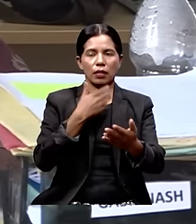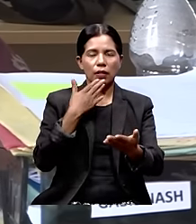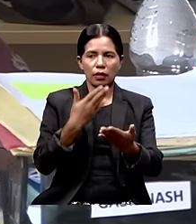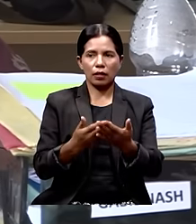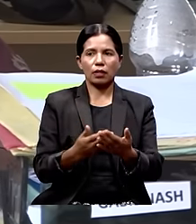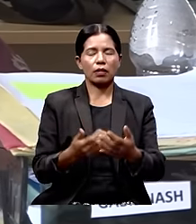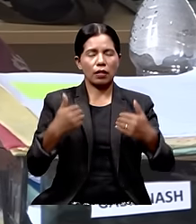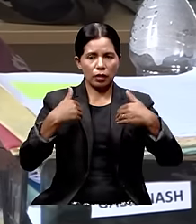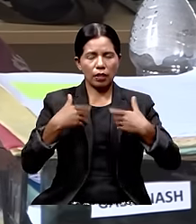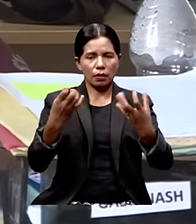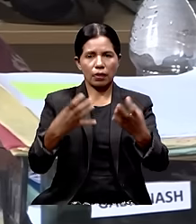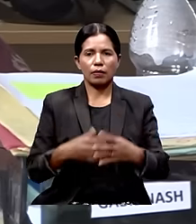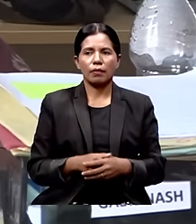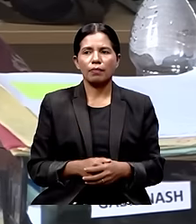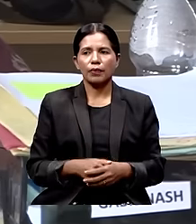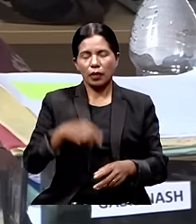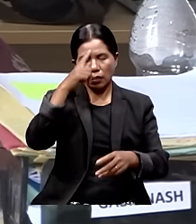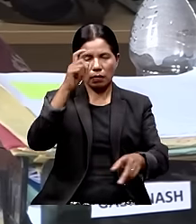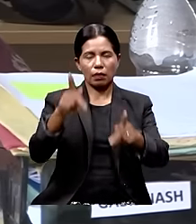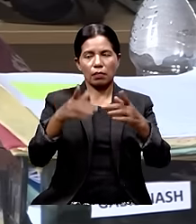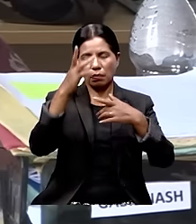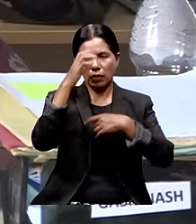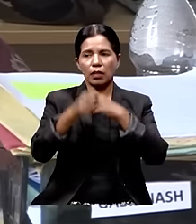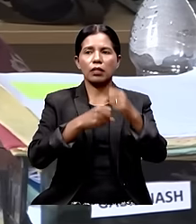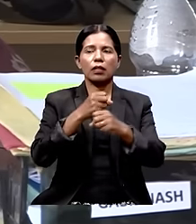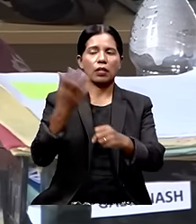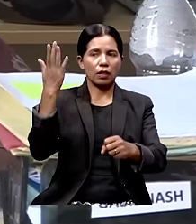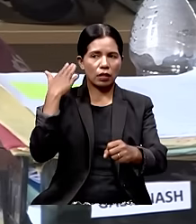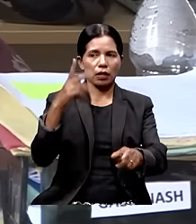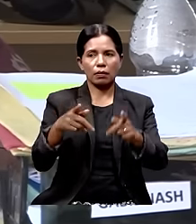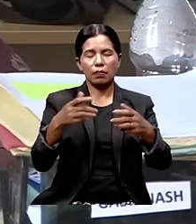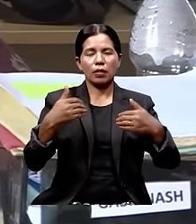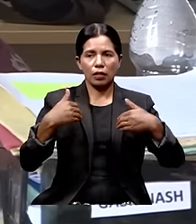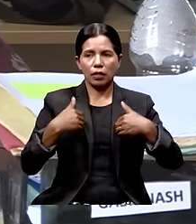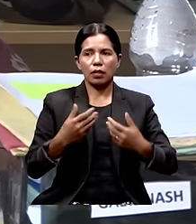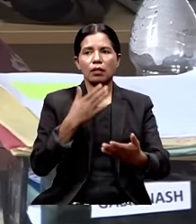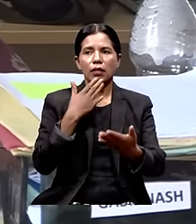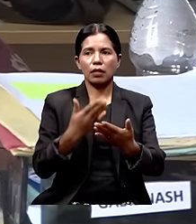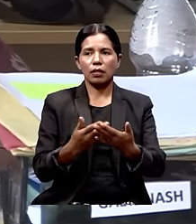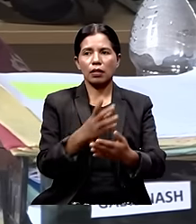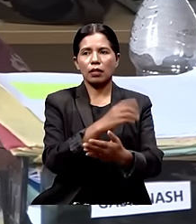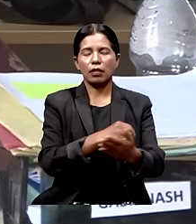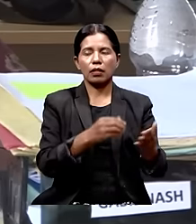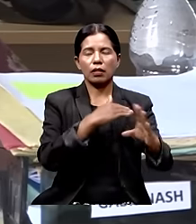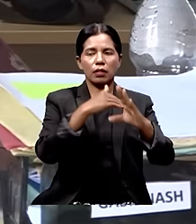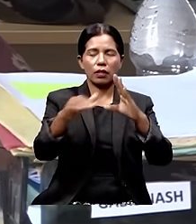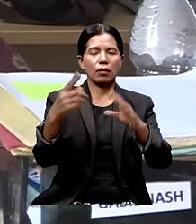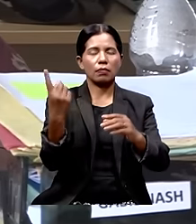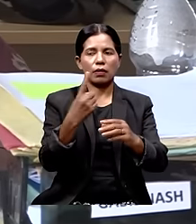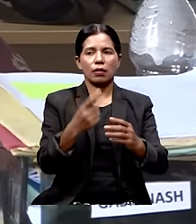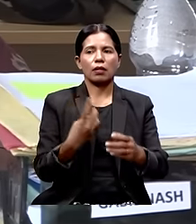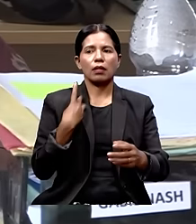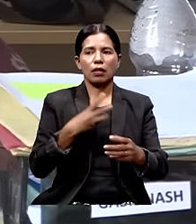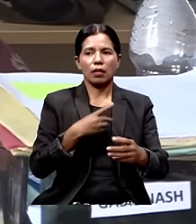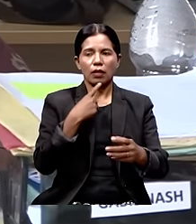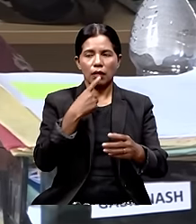ne acontece mara. Tama pasien tinen unu kunya, padahal pasien hine diona. Mai bien ni taihan mai bibi. Ah, ini mah, kami harus